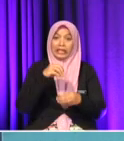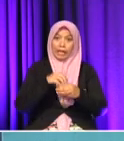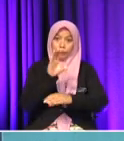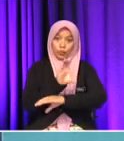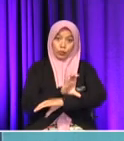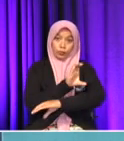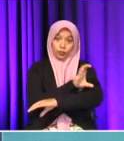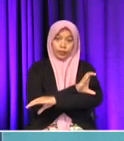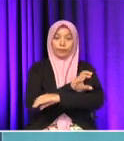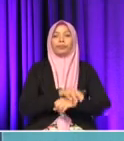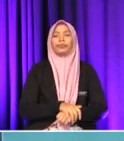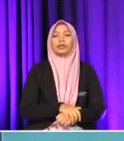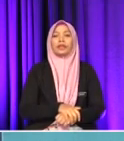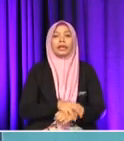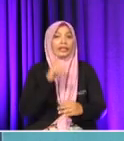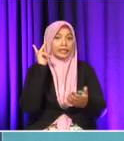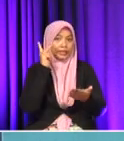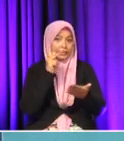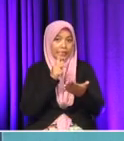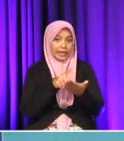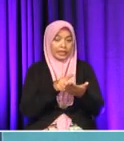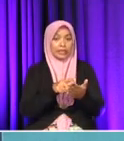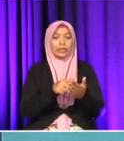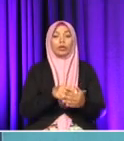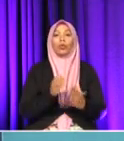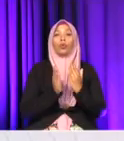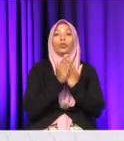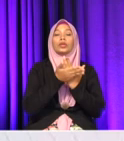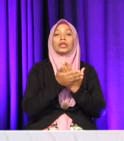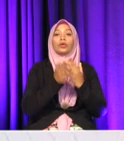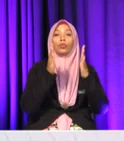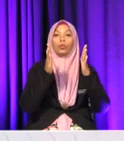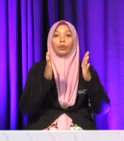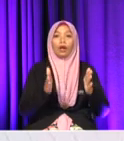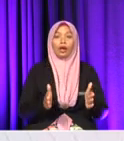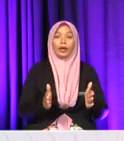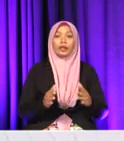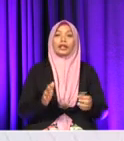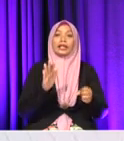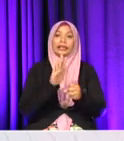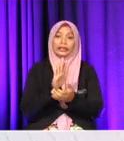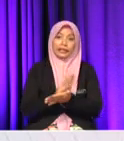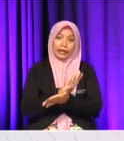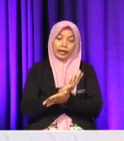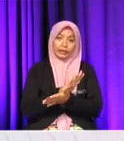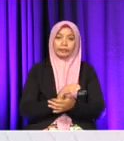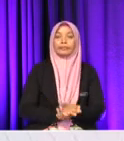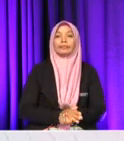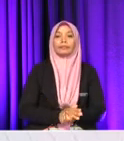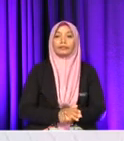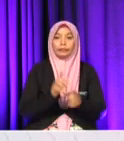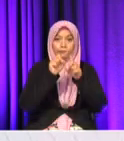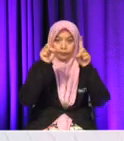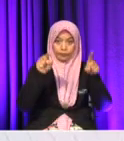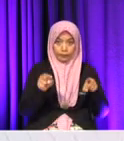Syarikat lebih mudah dikenali oleh audien menurut sampura dan pembungkusan produk Oke